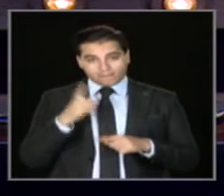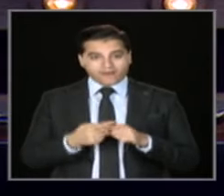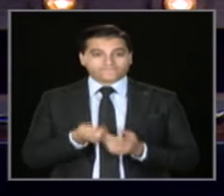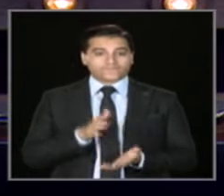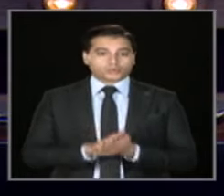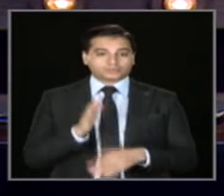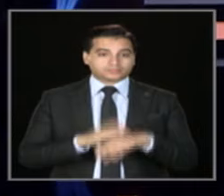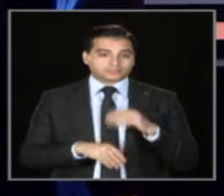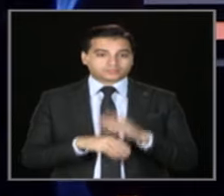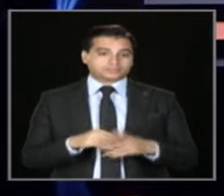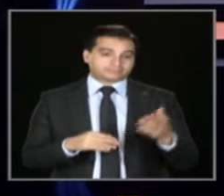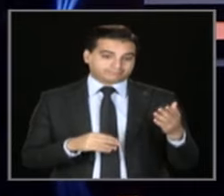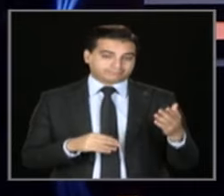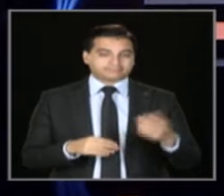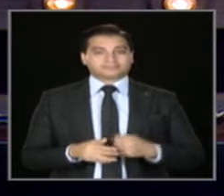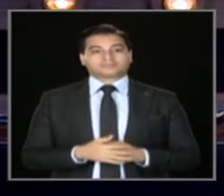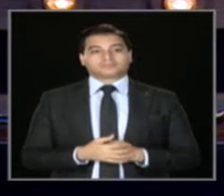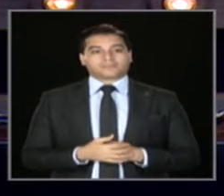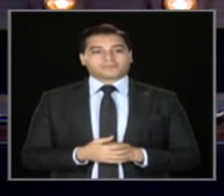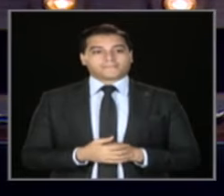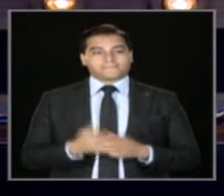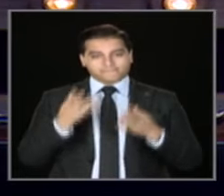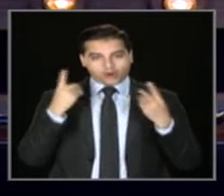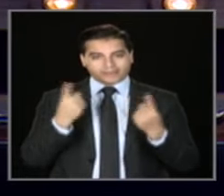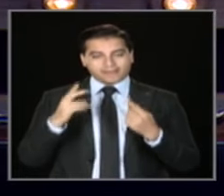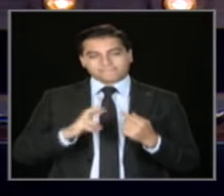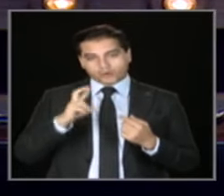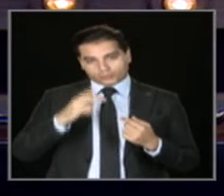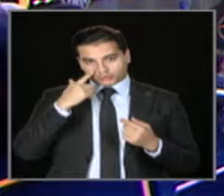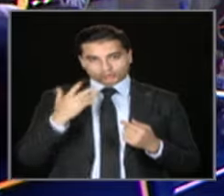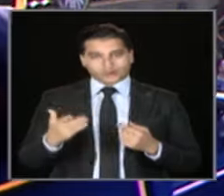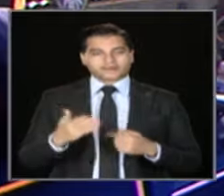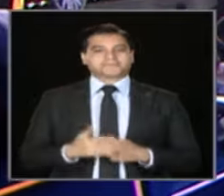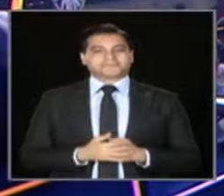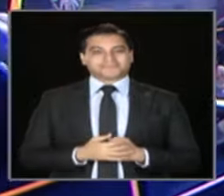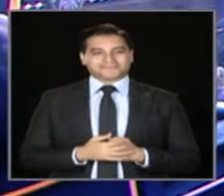نفرتيتي لسه عندكم فرصه معلومات عامه والسؤال